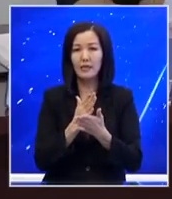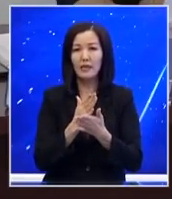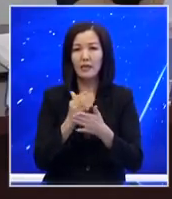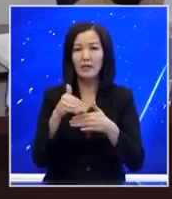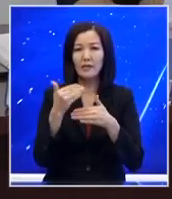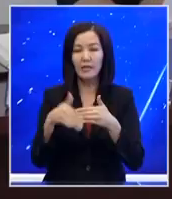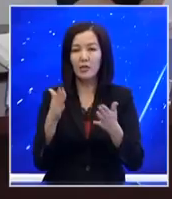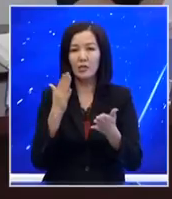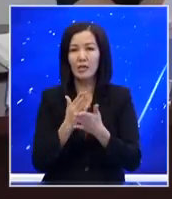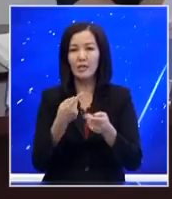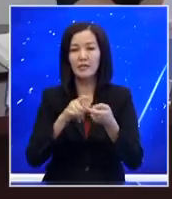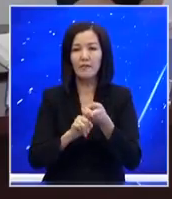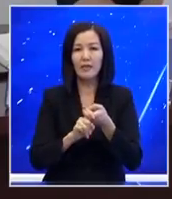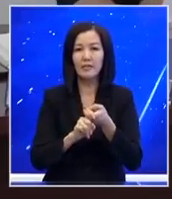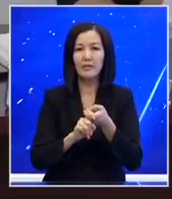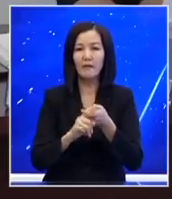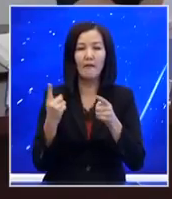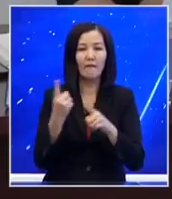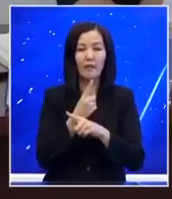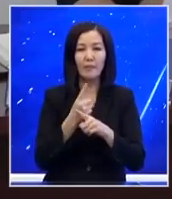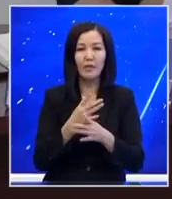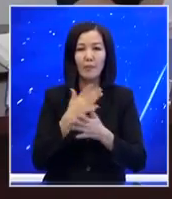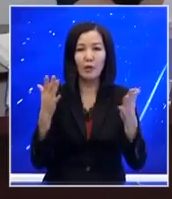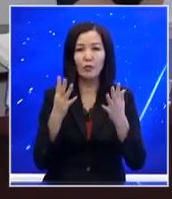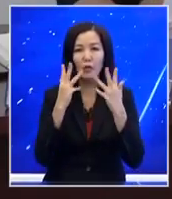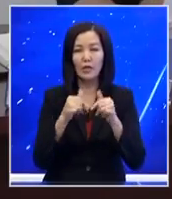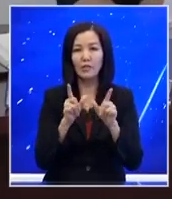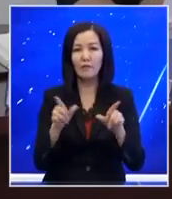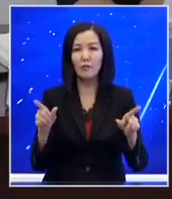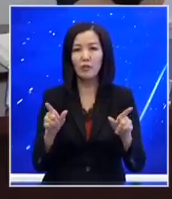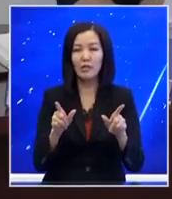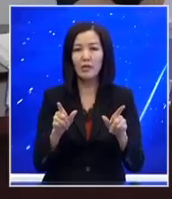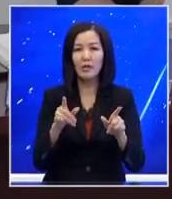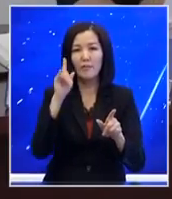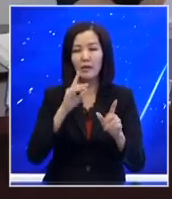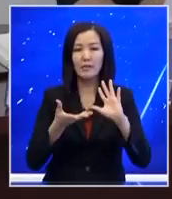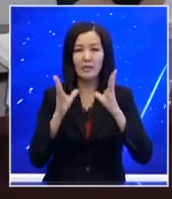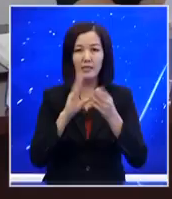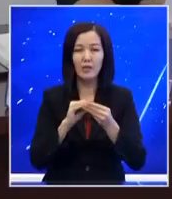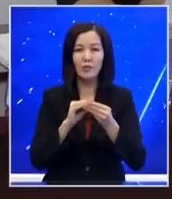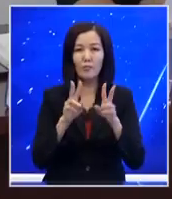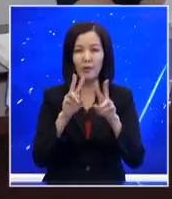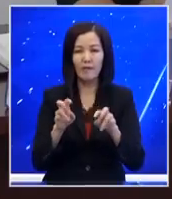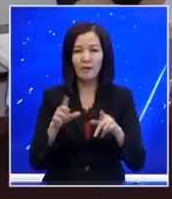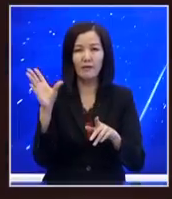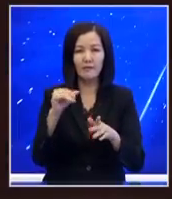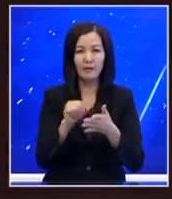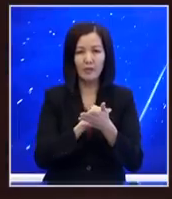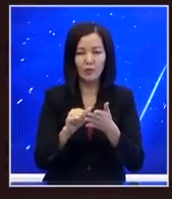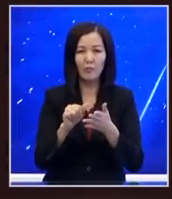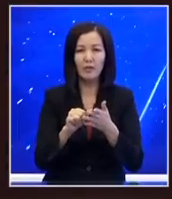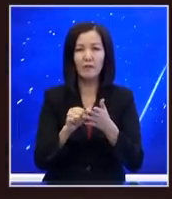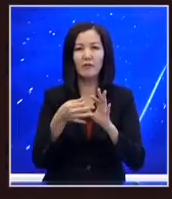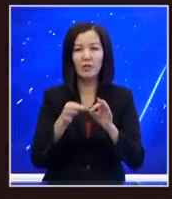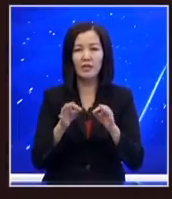задержки сроков. Но это связано в связи с тем, что, во-первых, большое количество обращений по Казахстану в целом. Идет проверка всех сведений, непосредственно